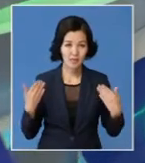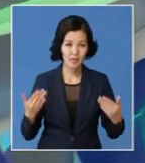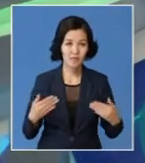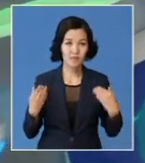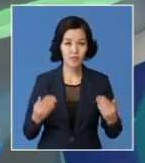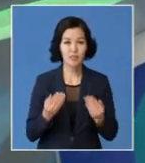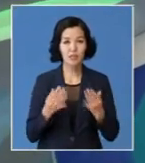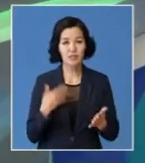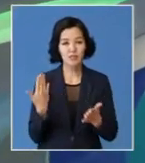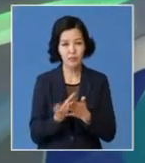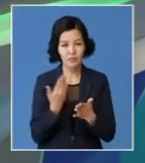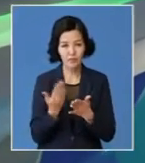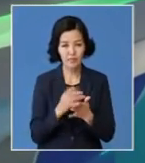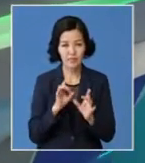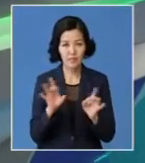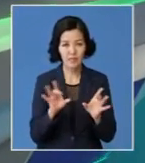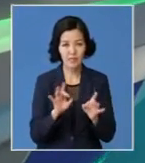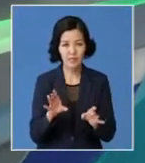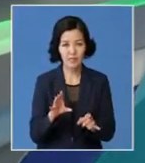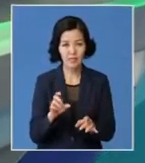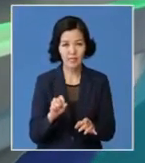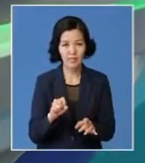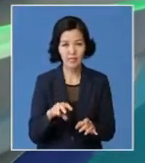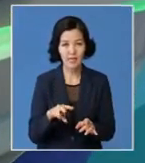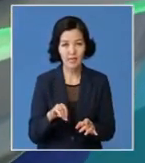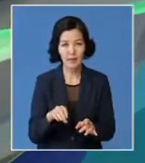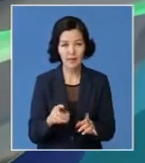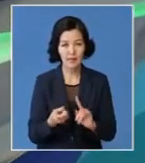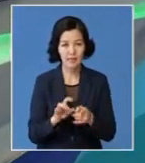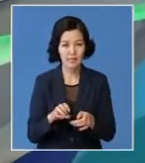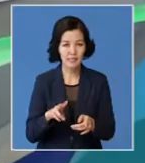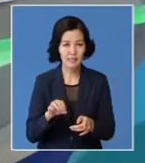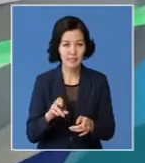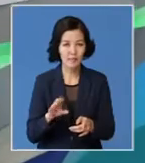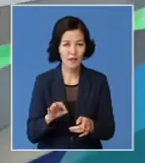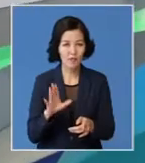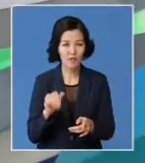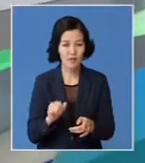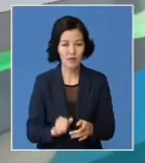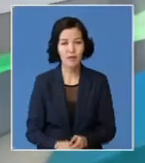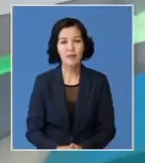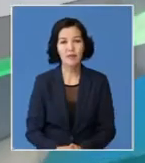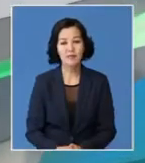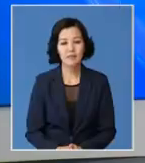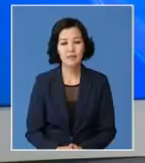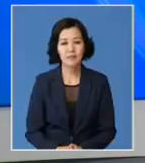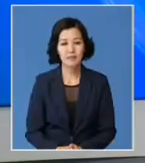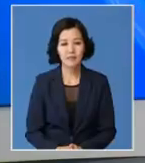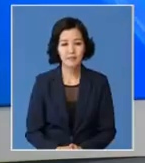Здравствуйте, вы смотрите новости на телеканале ЖТСУ, в студии Леман Раимбеков и сурдоперевод Айгуль Стамбекова.